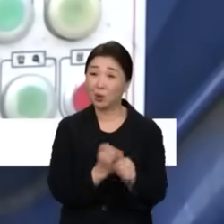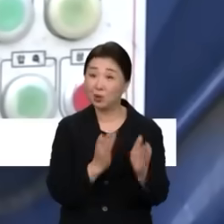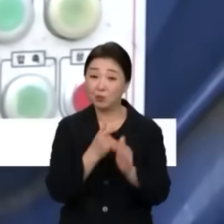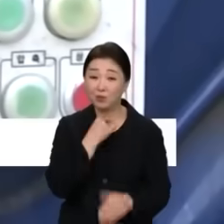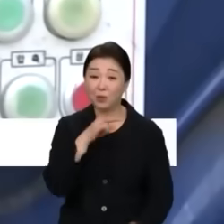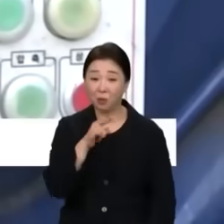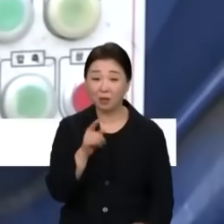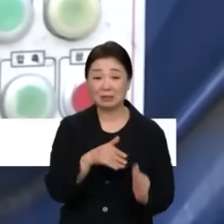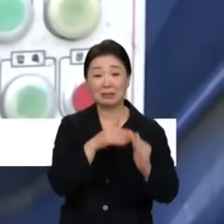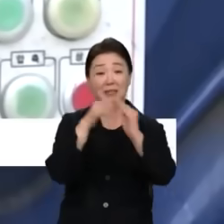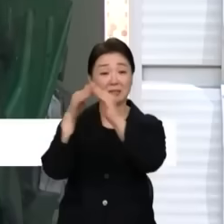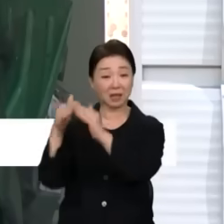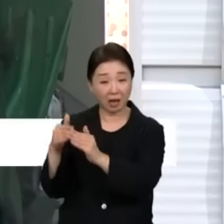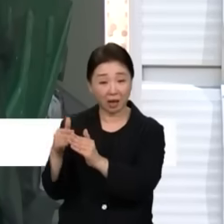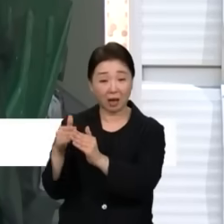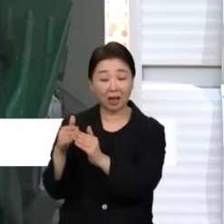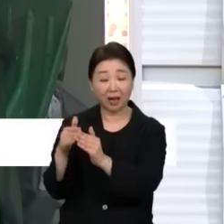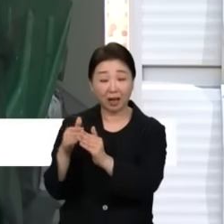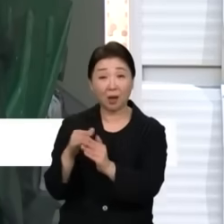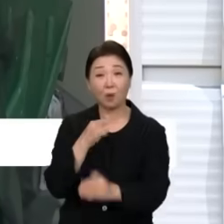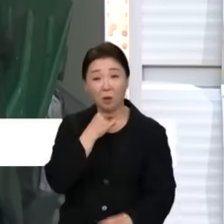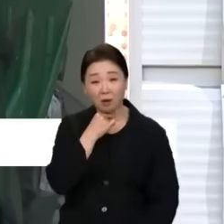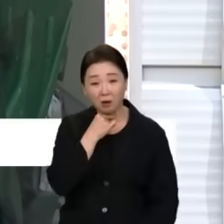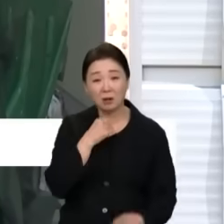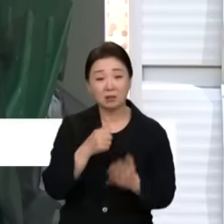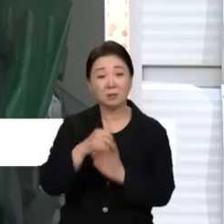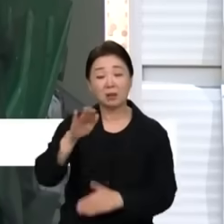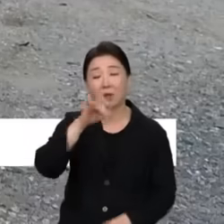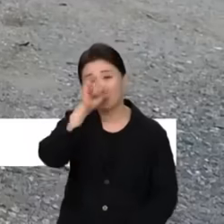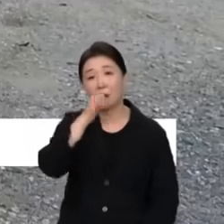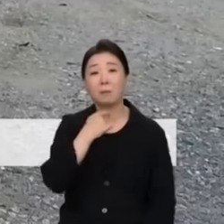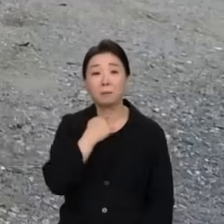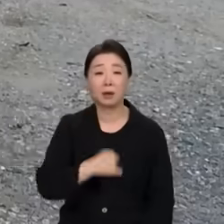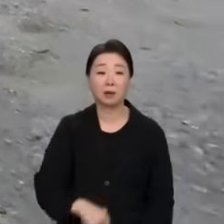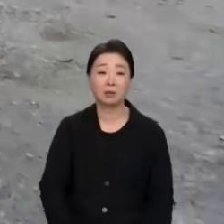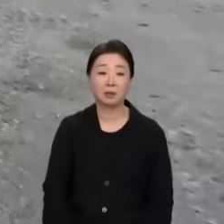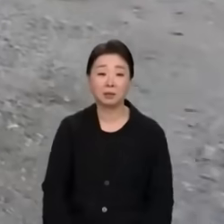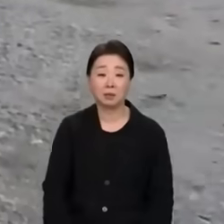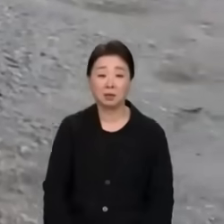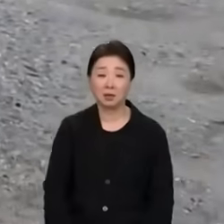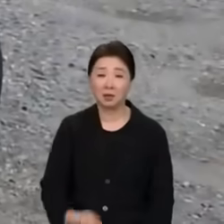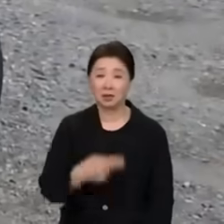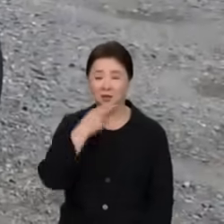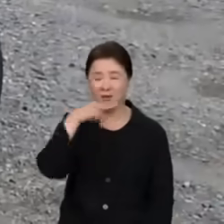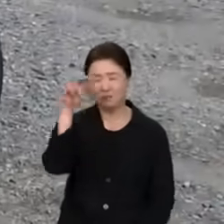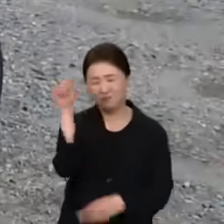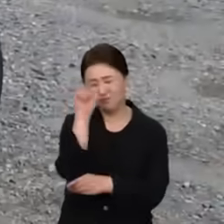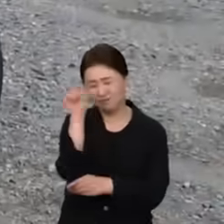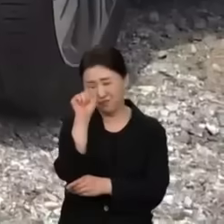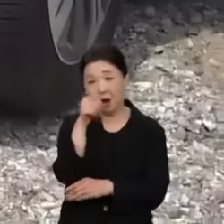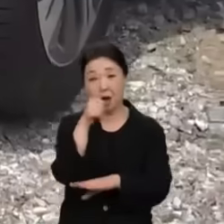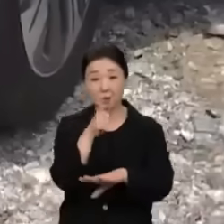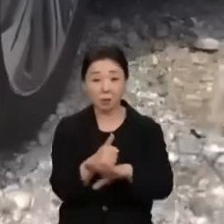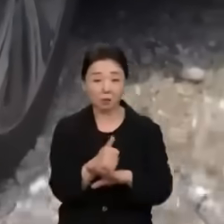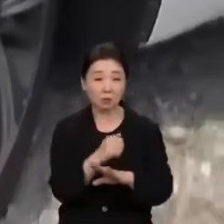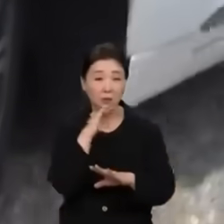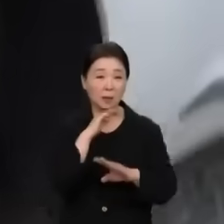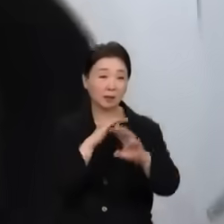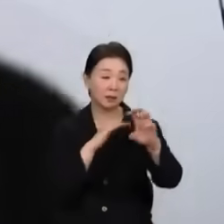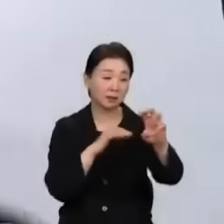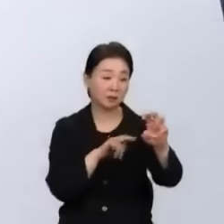이사 갈 준비 저기 간다고 보고 해서 좋아했고 한순간 음주운전 때문에 이 30대 청년의